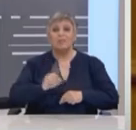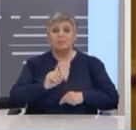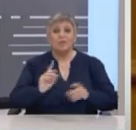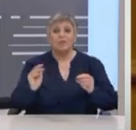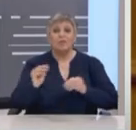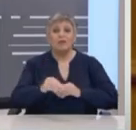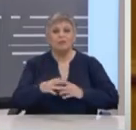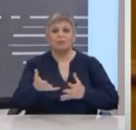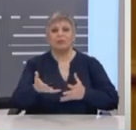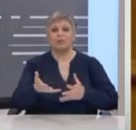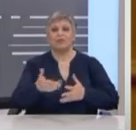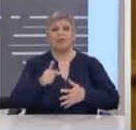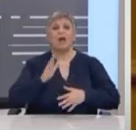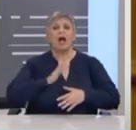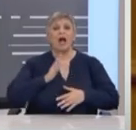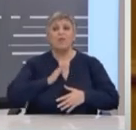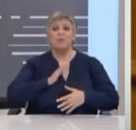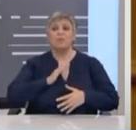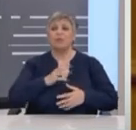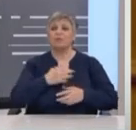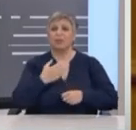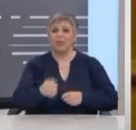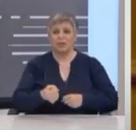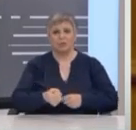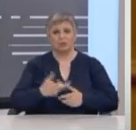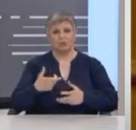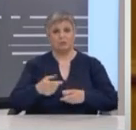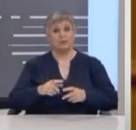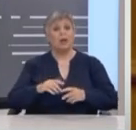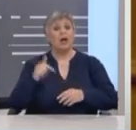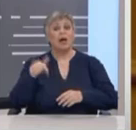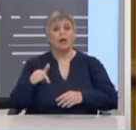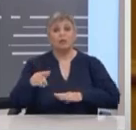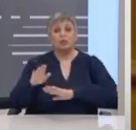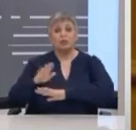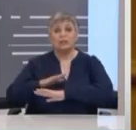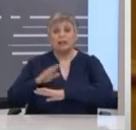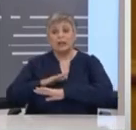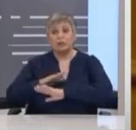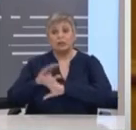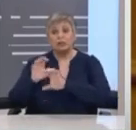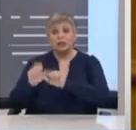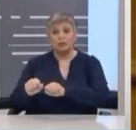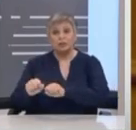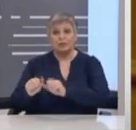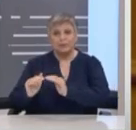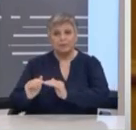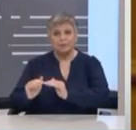χωρίς στρατούς κατοχής, χωρίς στρατό κατοχής στο νησί και βεβαίως